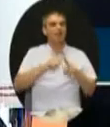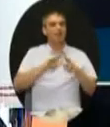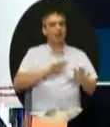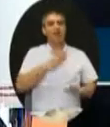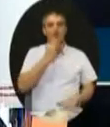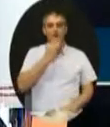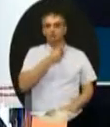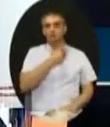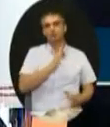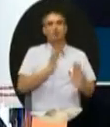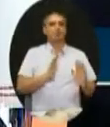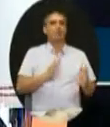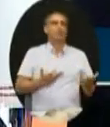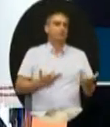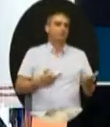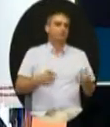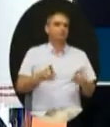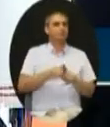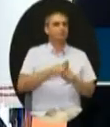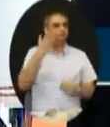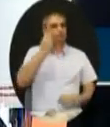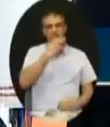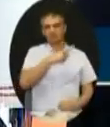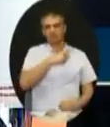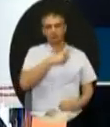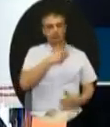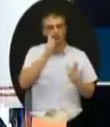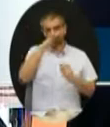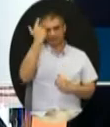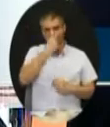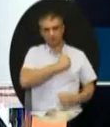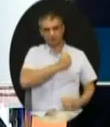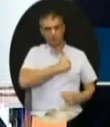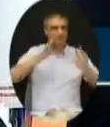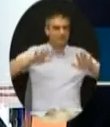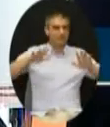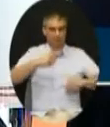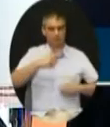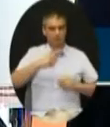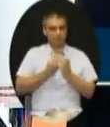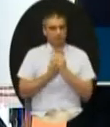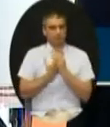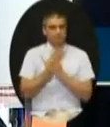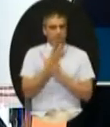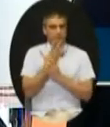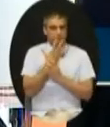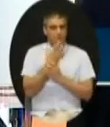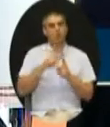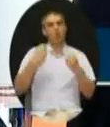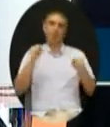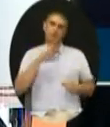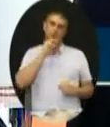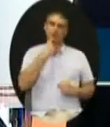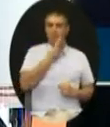אנטישמיות שככה, אתה יודע, כמו שירשו לקיצונים פונדמנטליסטים האסלאמים, לצמוח מתחת למטה של חופש